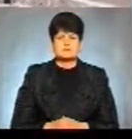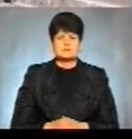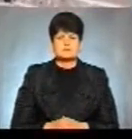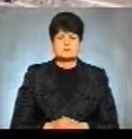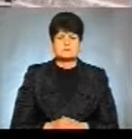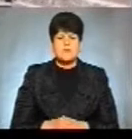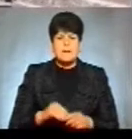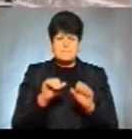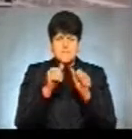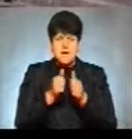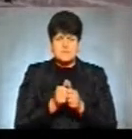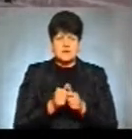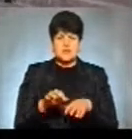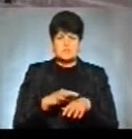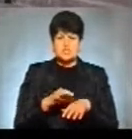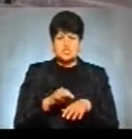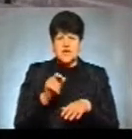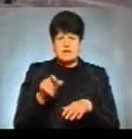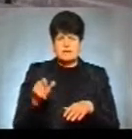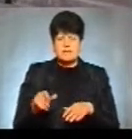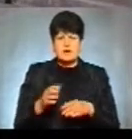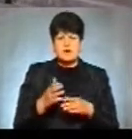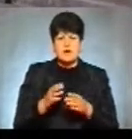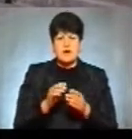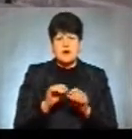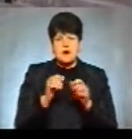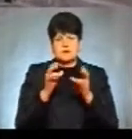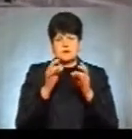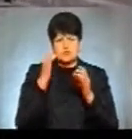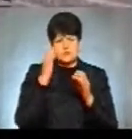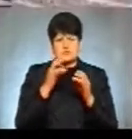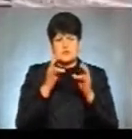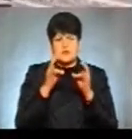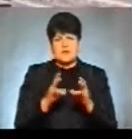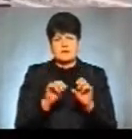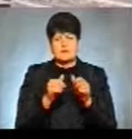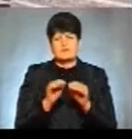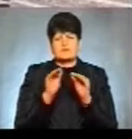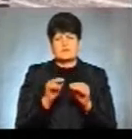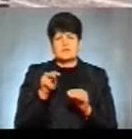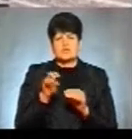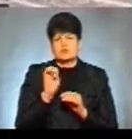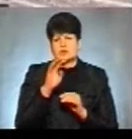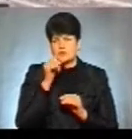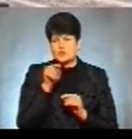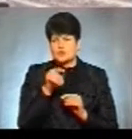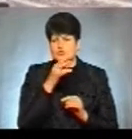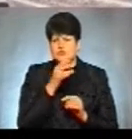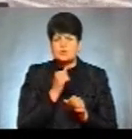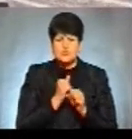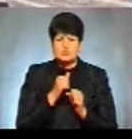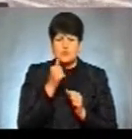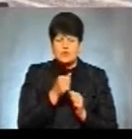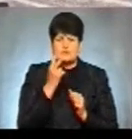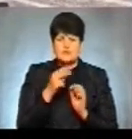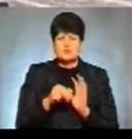Пам'ятник жертвам аварії на Чорнобильській атомній електростанції встановили у Тернополі у 2014 році. З того часу тут щороку,